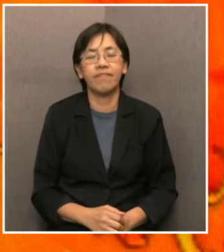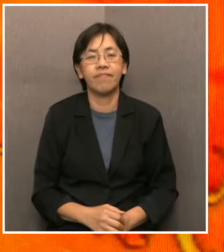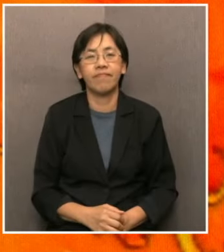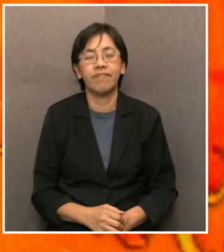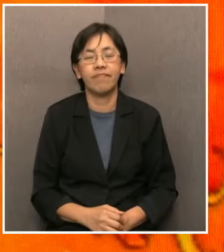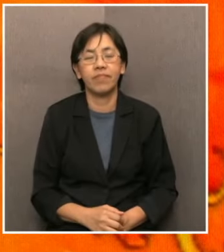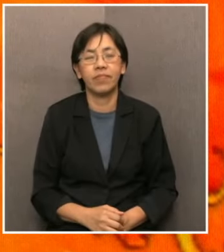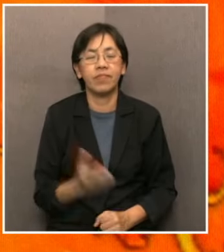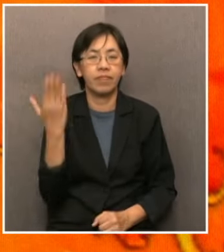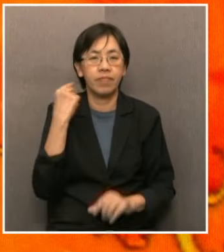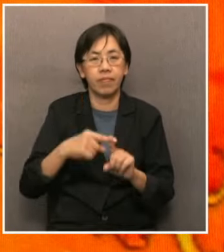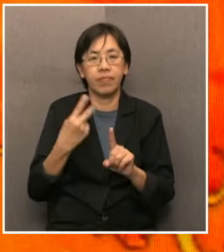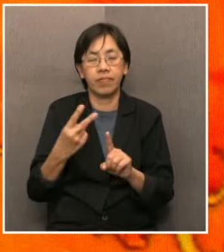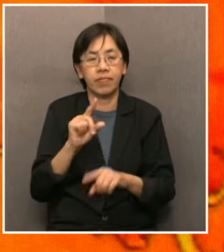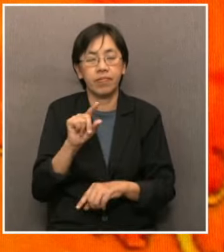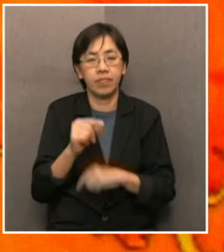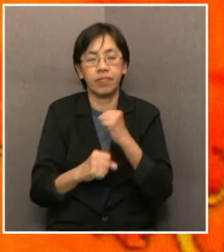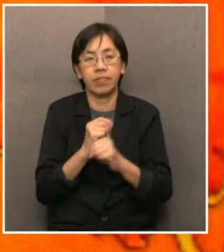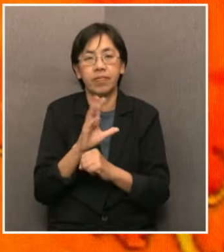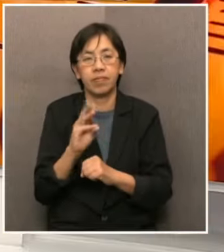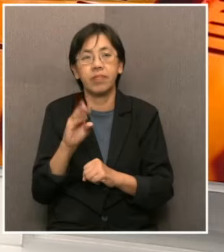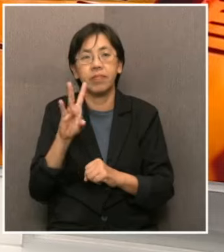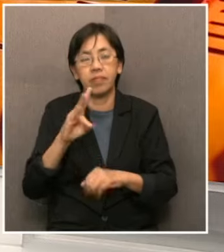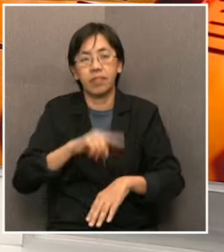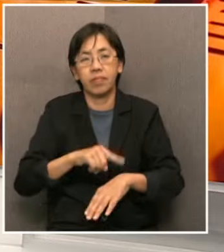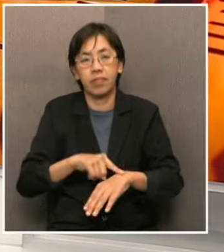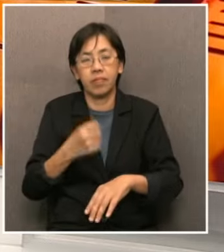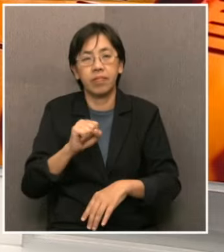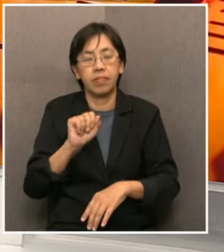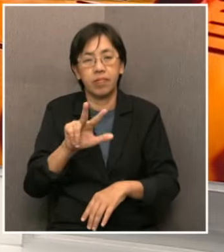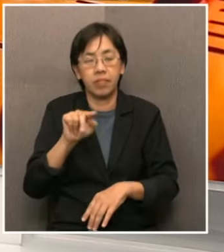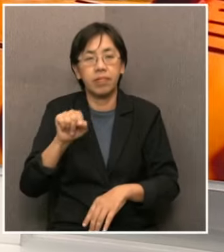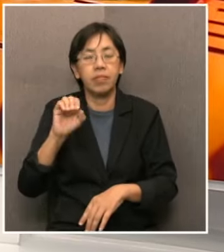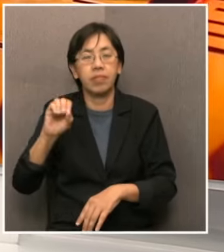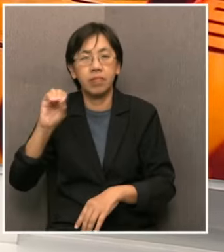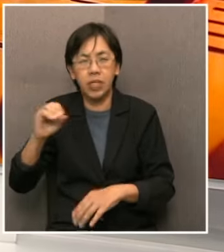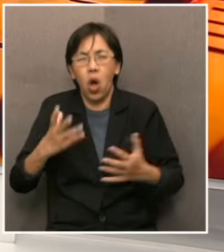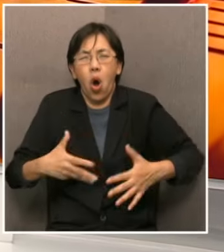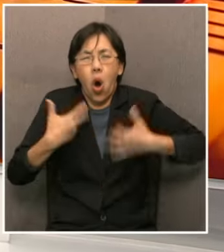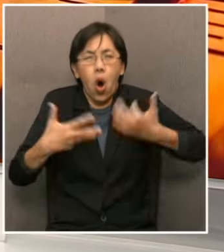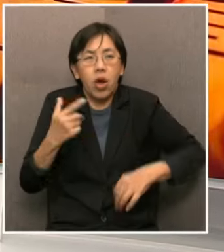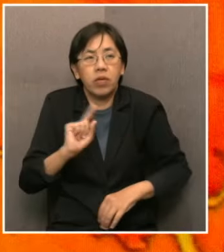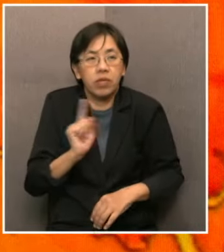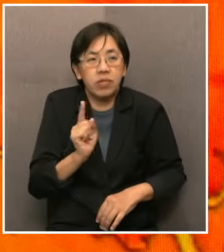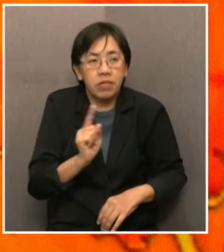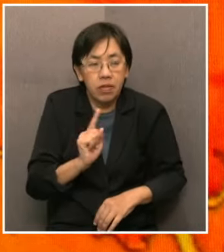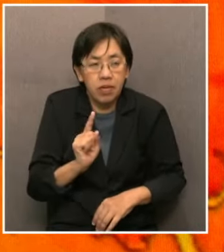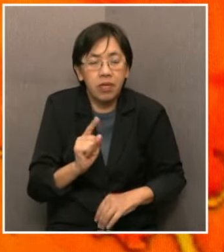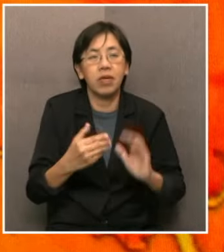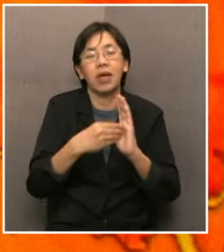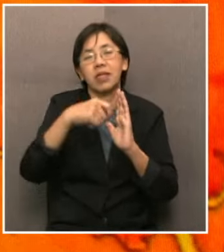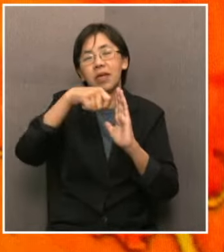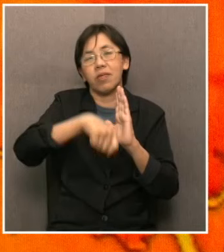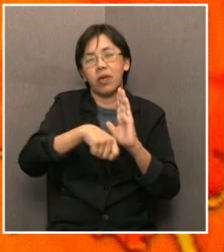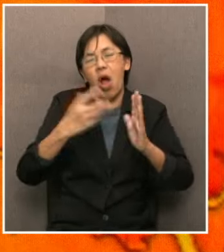วันที่ 20 กลมภาพันธ 2,567 เวลา 13 น.ร้อนสุขประเทศไยอยู่ที่นี่ จังหวัดนคร